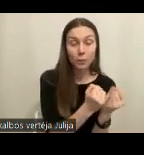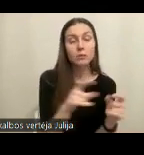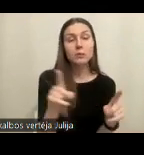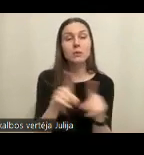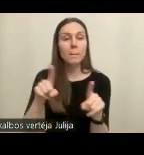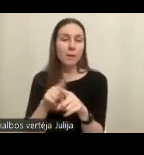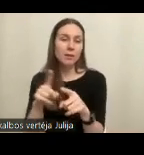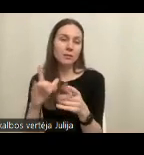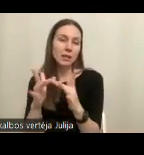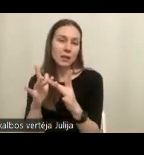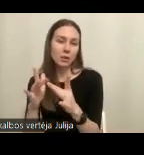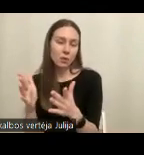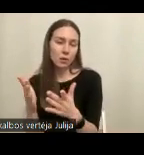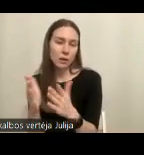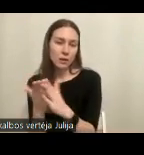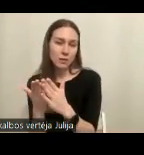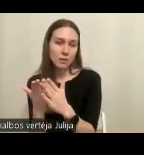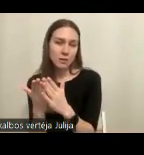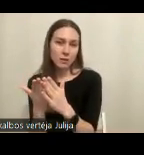pasirinkimais.